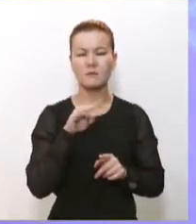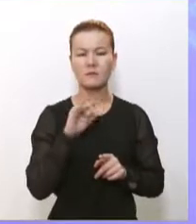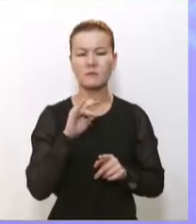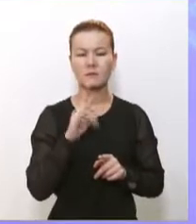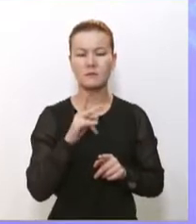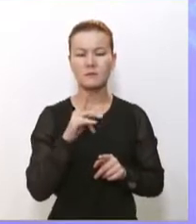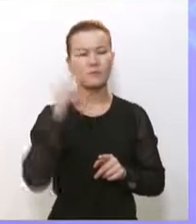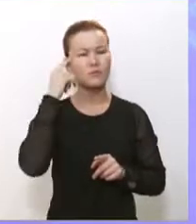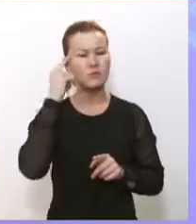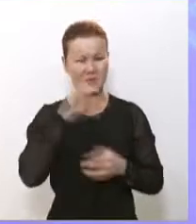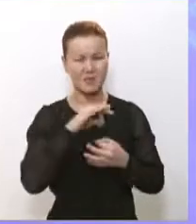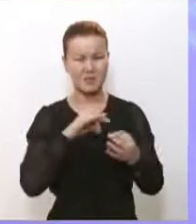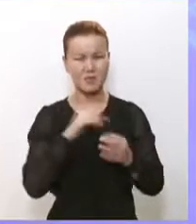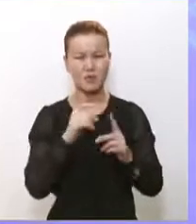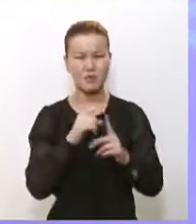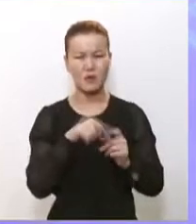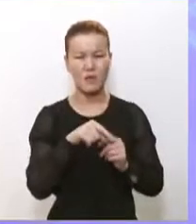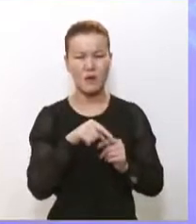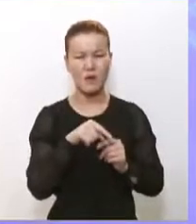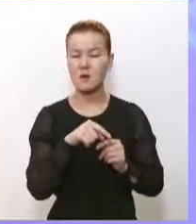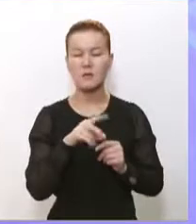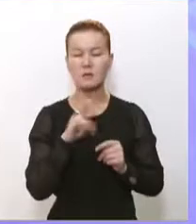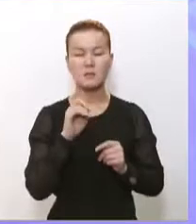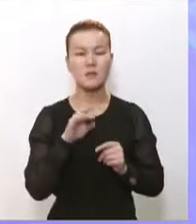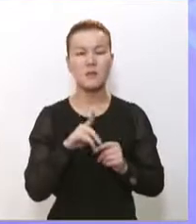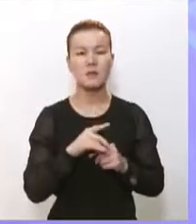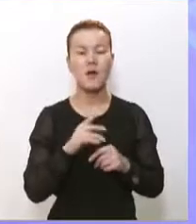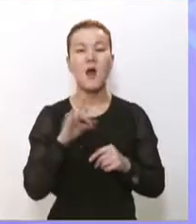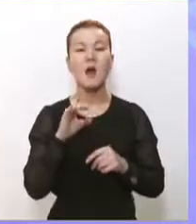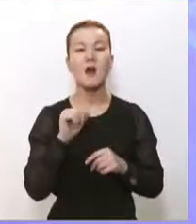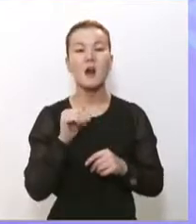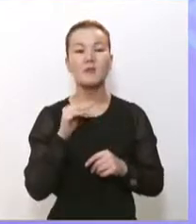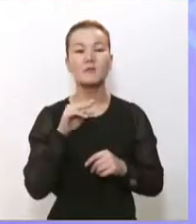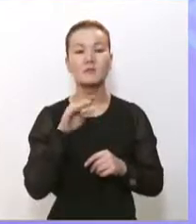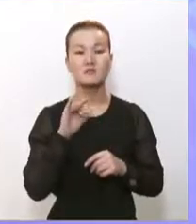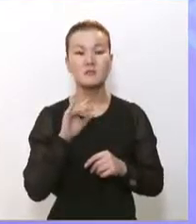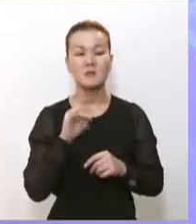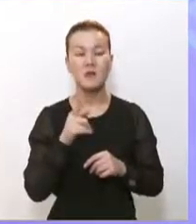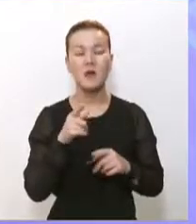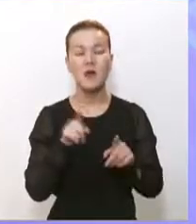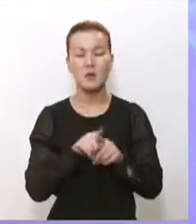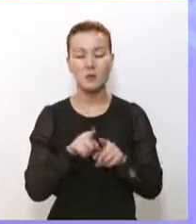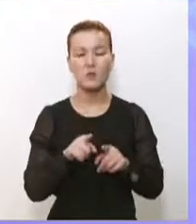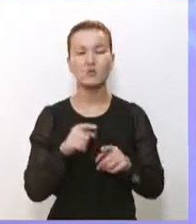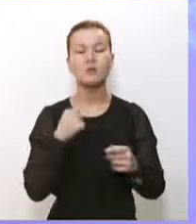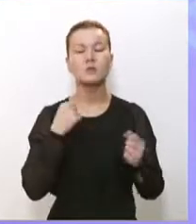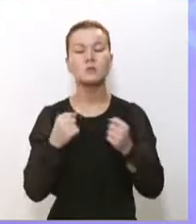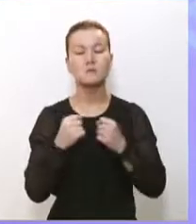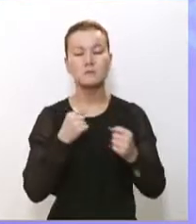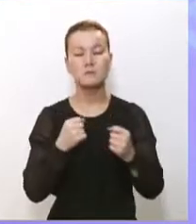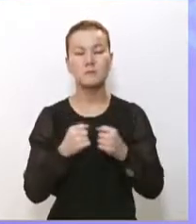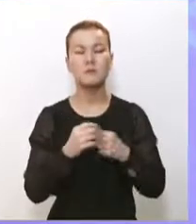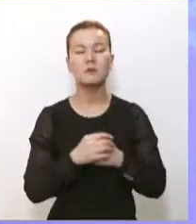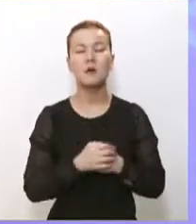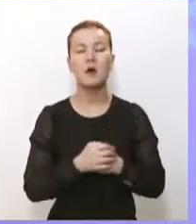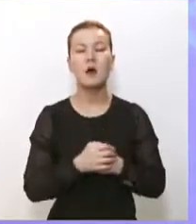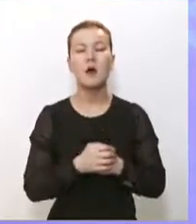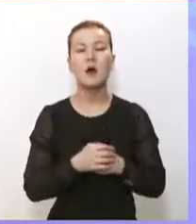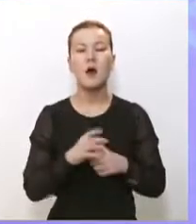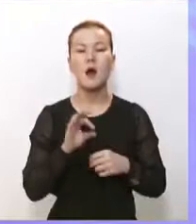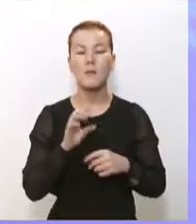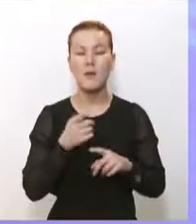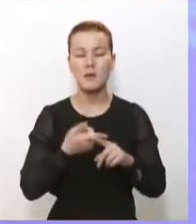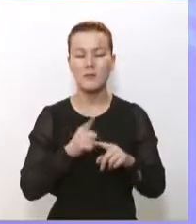слово лишнее тут? Нет, ребята, рафтинг – это тоже один из видов спорта. Вот об этом